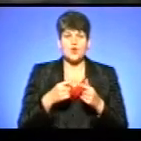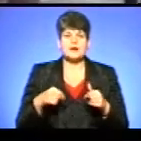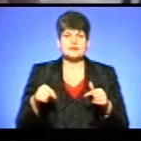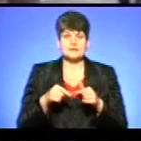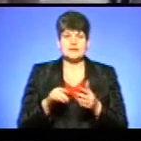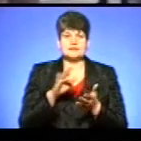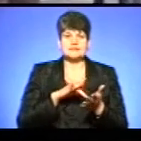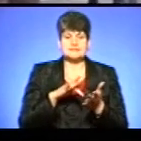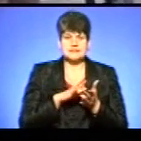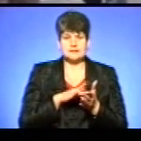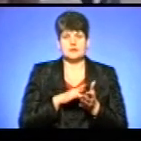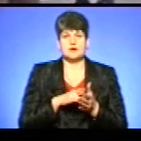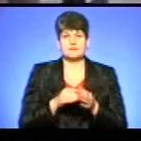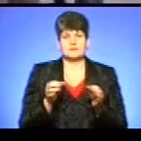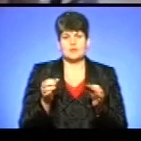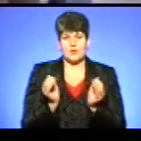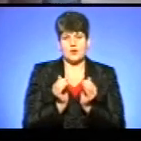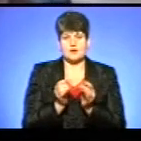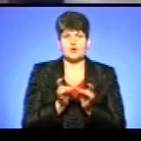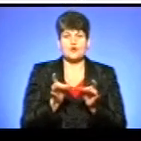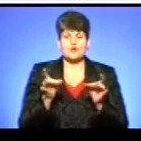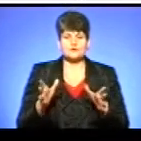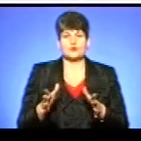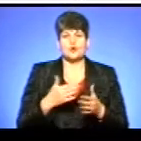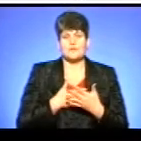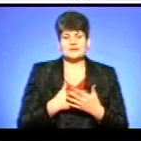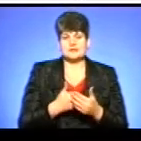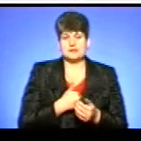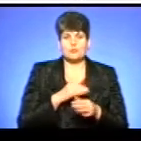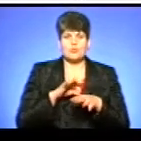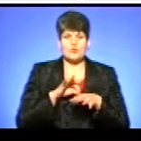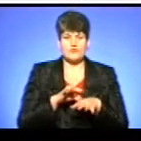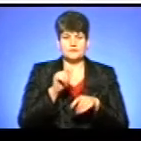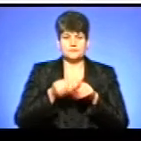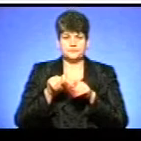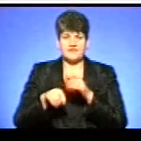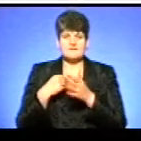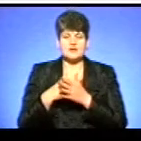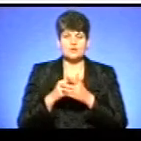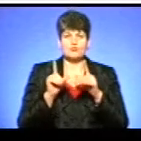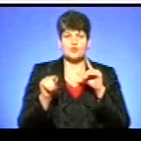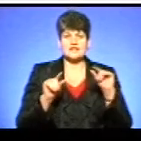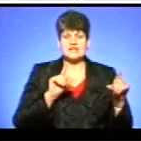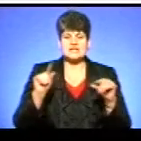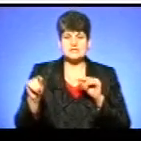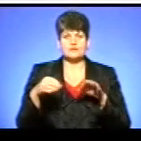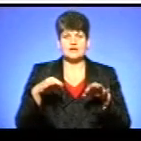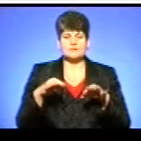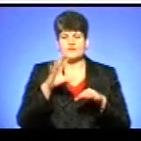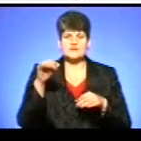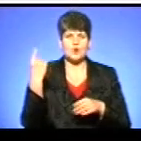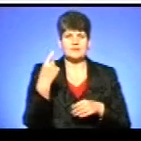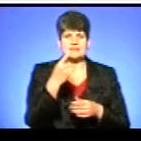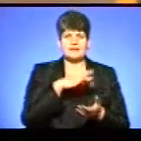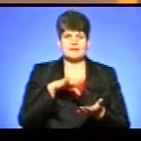організації «Центр локального розвитку та громадських ініціатив» Іван Рудакевич проводив моніторинг вартості проїзду в громадському транспорті у всіх обласних